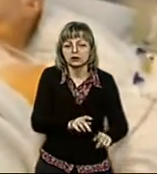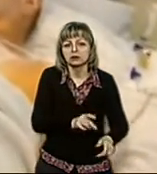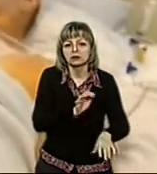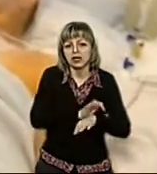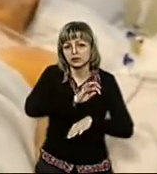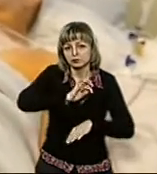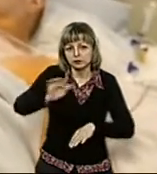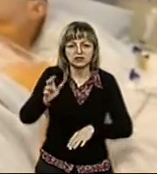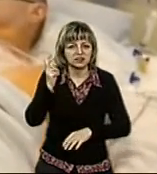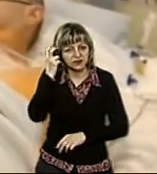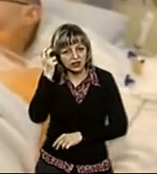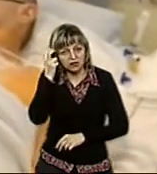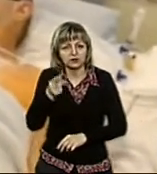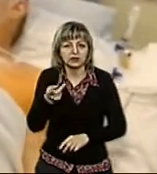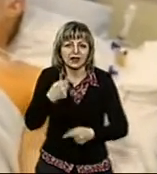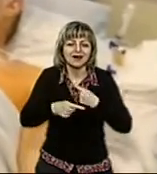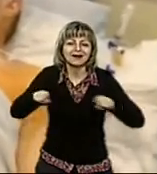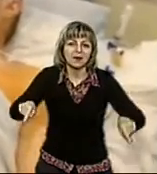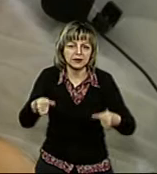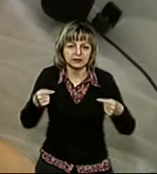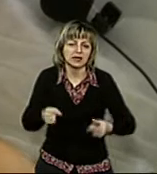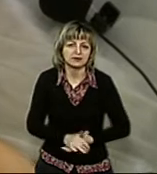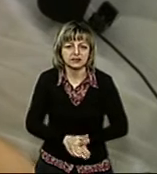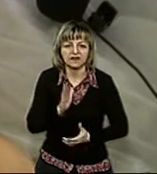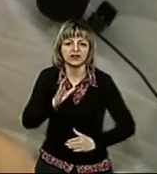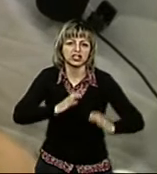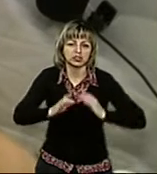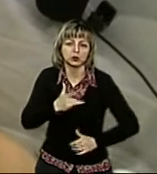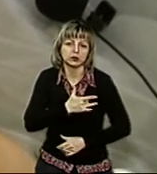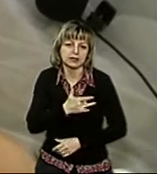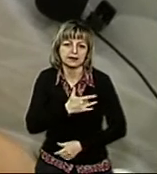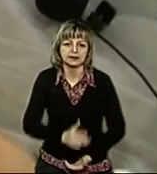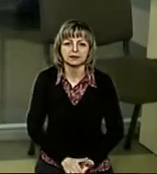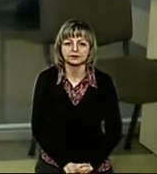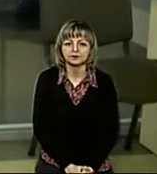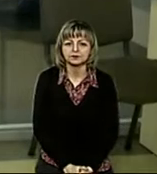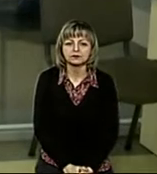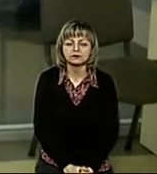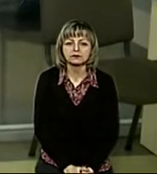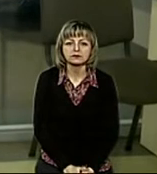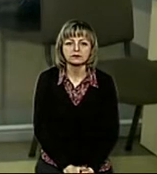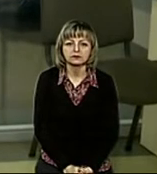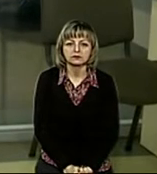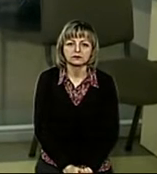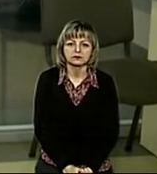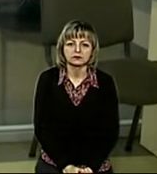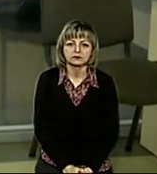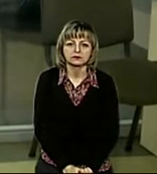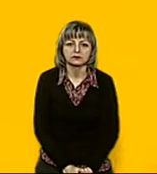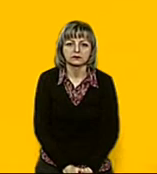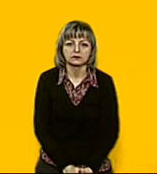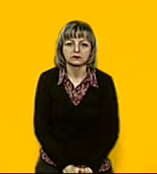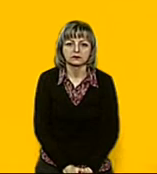післяопераційну реабілітацію у столичний інститут серця. Олена Пара, Ігор Чайка, Олег Гаврищук. Новини на Суспільному. Волинь.